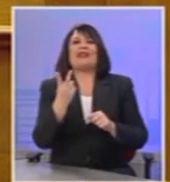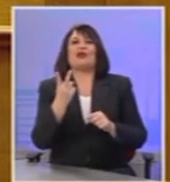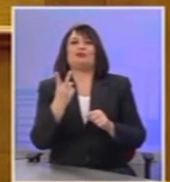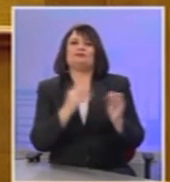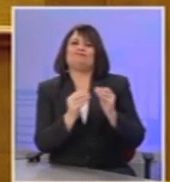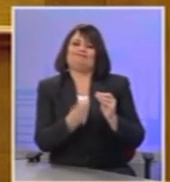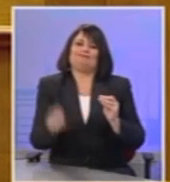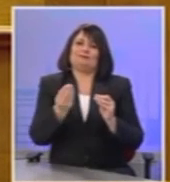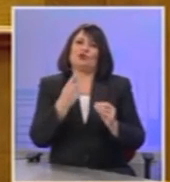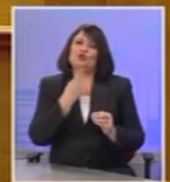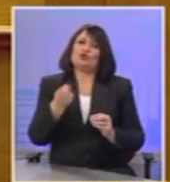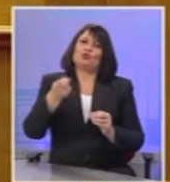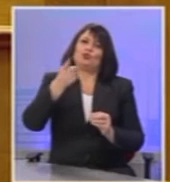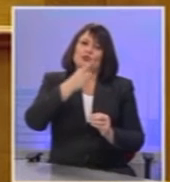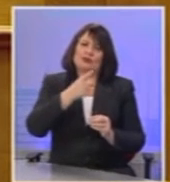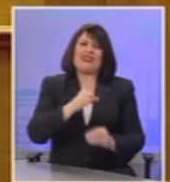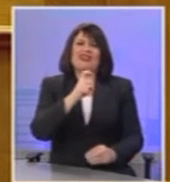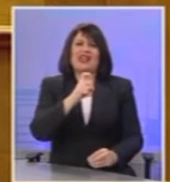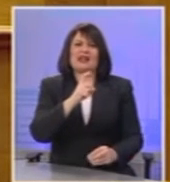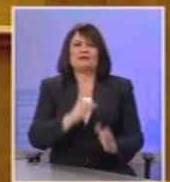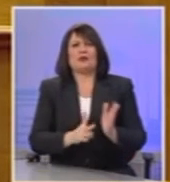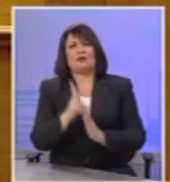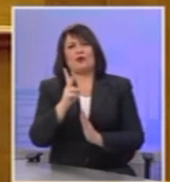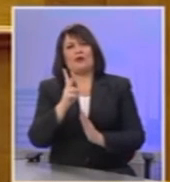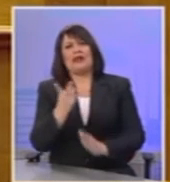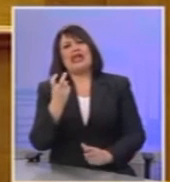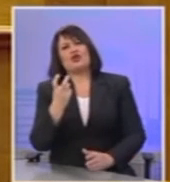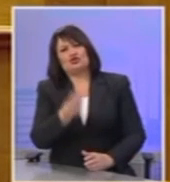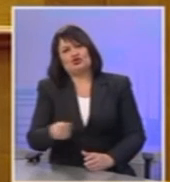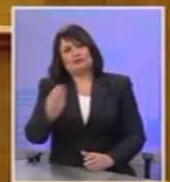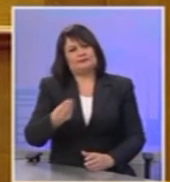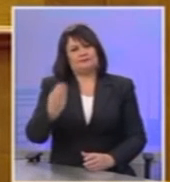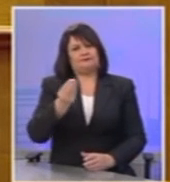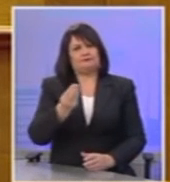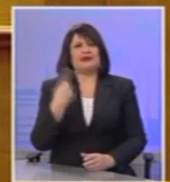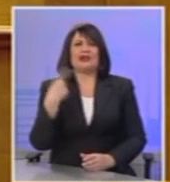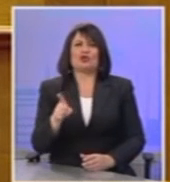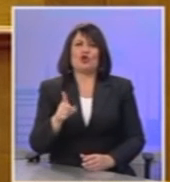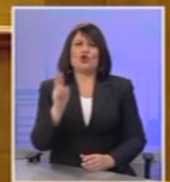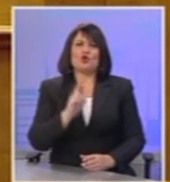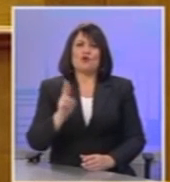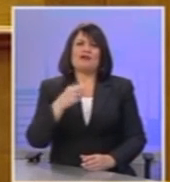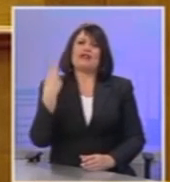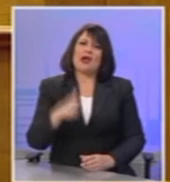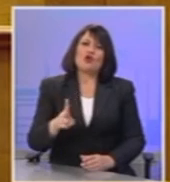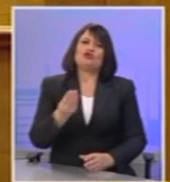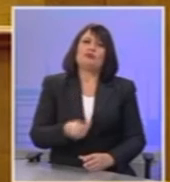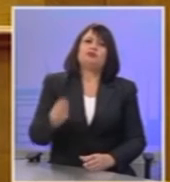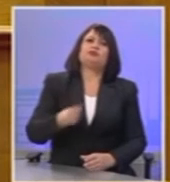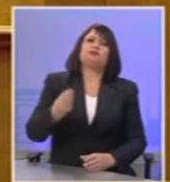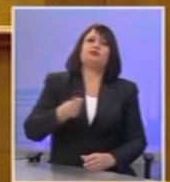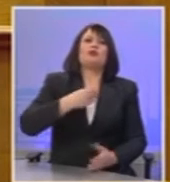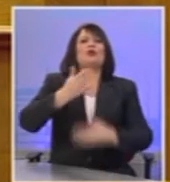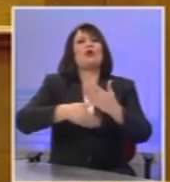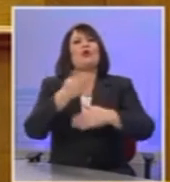αναπροσαρμογή. Την επόμενη χρονιά τα 10 ρούβλια έγιναν 20. Τη μεθεπόμενη τα έκαναν 100, μετά 200. Και για